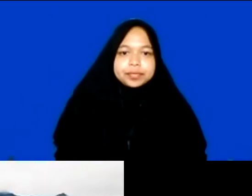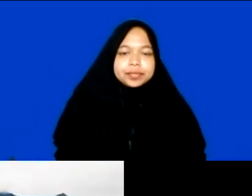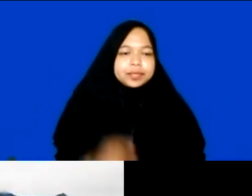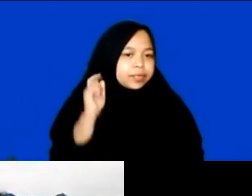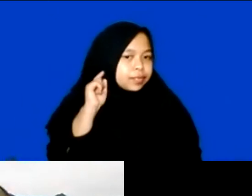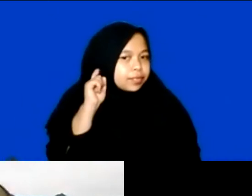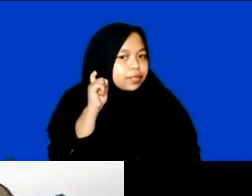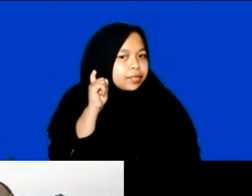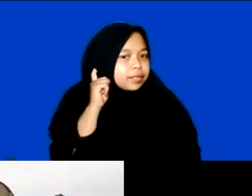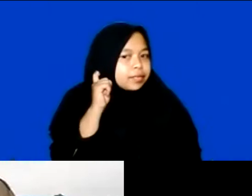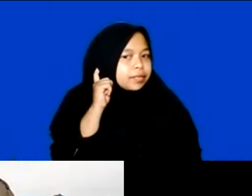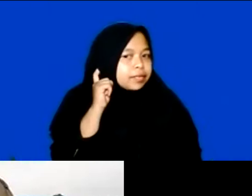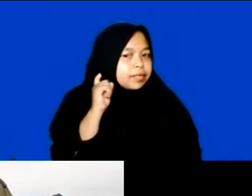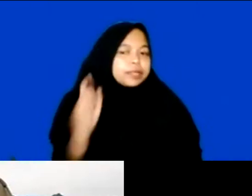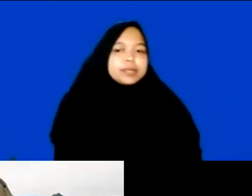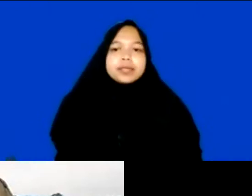Oke.